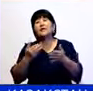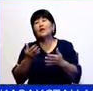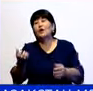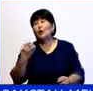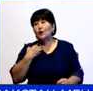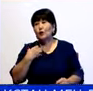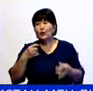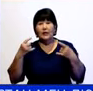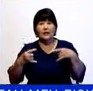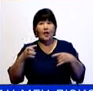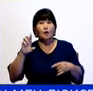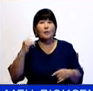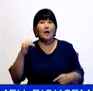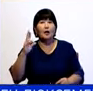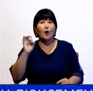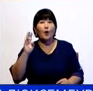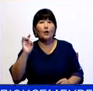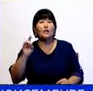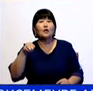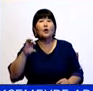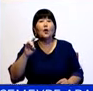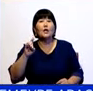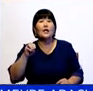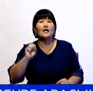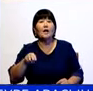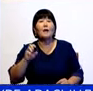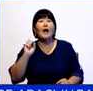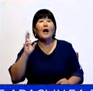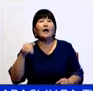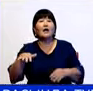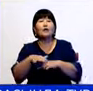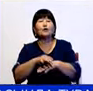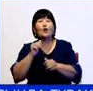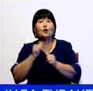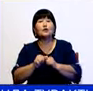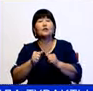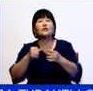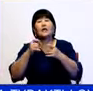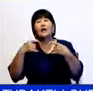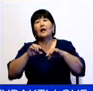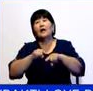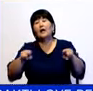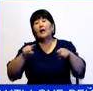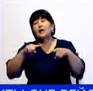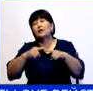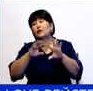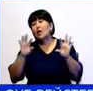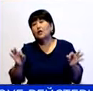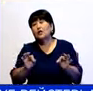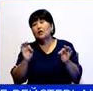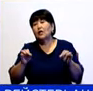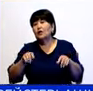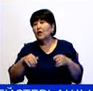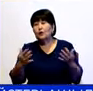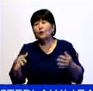Kızılorda telearnası Baykonur qalası men Төретам кенті және Ақай ауылының тұрғындарына үздіксіз хабар таратуда. Техникалық тұрғыда ешқандай ауақ жоқ.